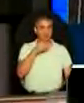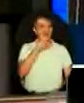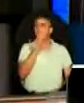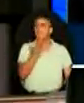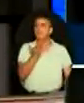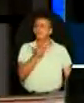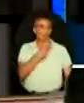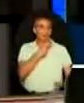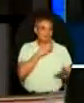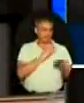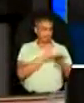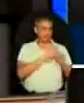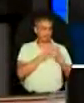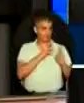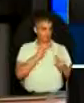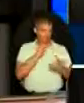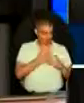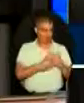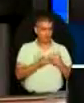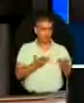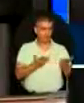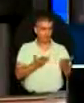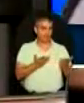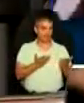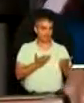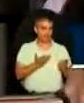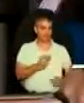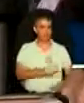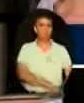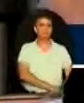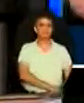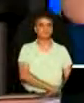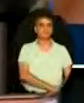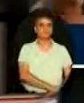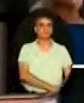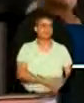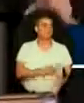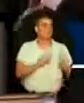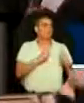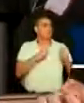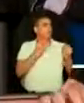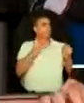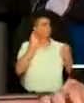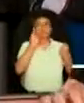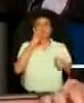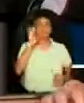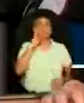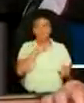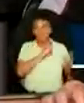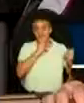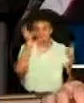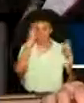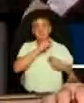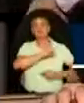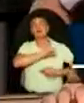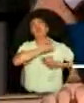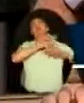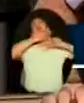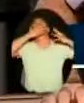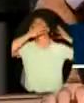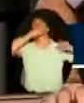דבר. מה, קפאתי פגישה עם הפאנץ', תן לי אותה. אוקיי. בסדר? אוקיי. ואז קורה מקרה מדהים. נתניהו מביא את ההסכם הכי